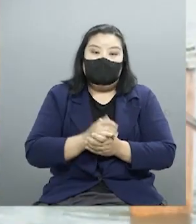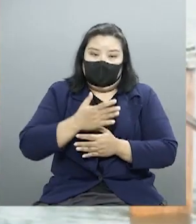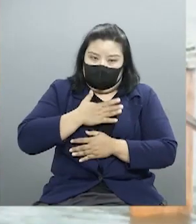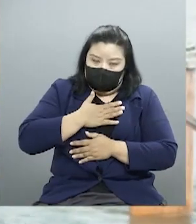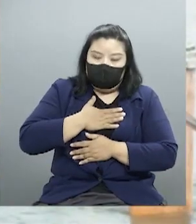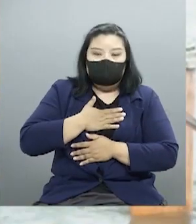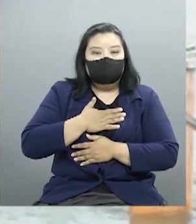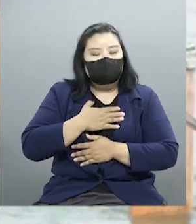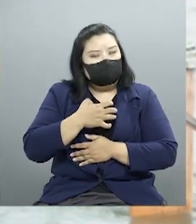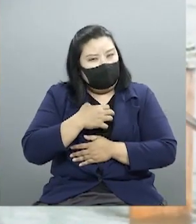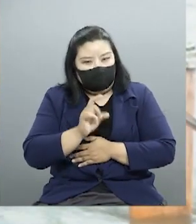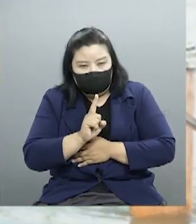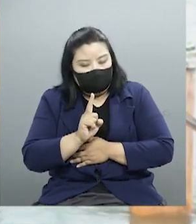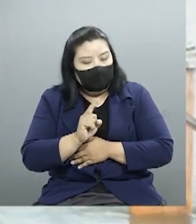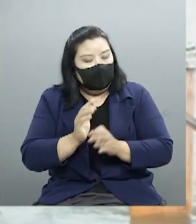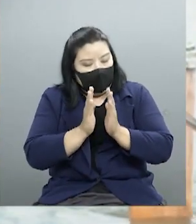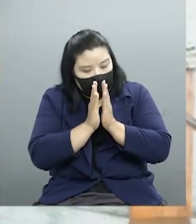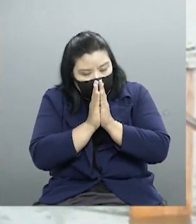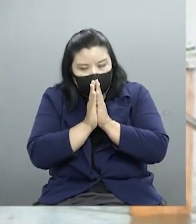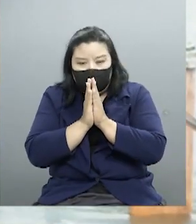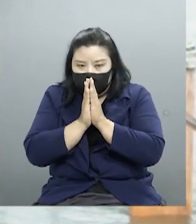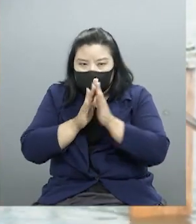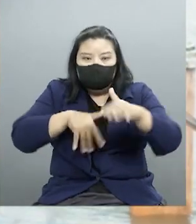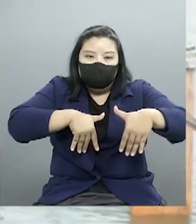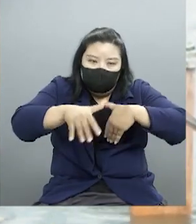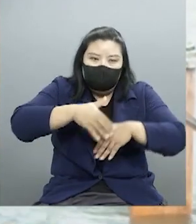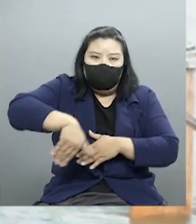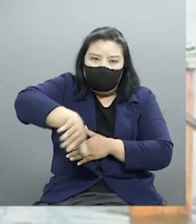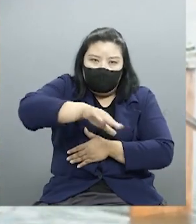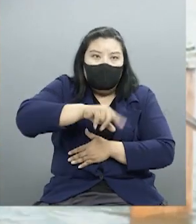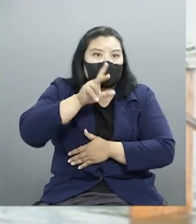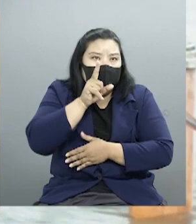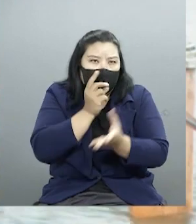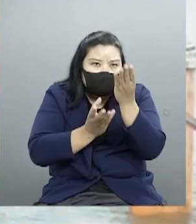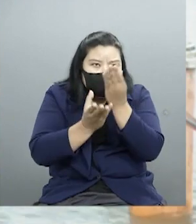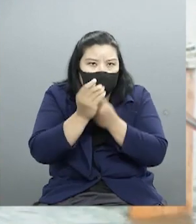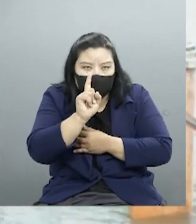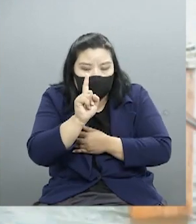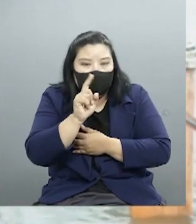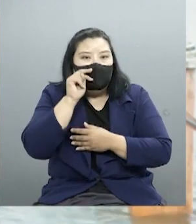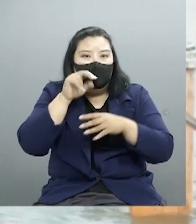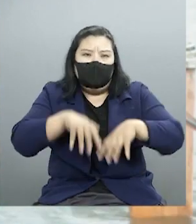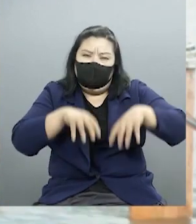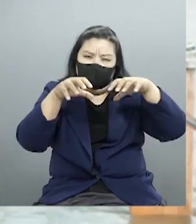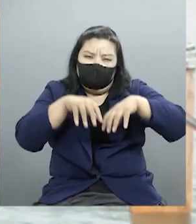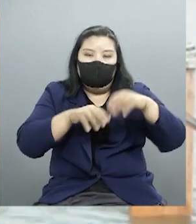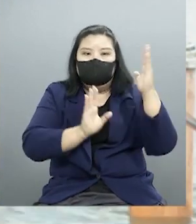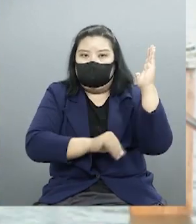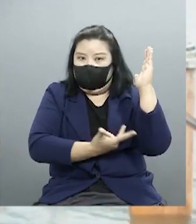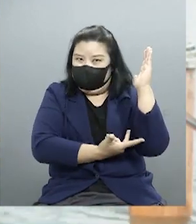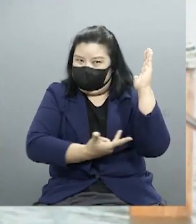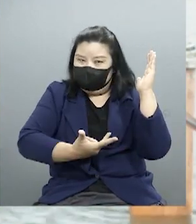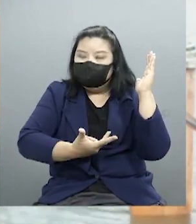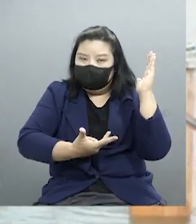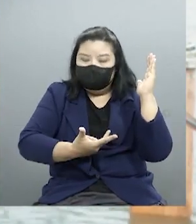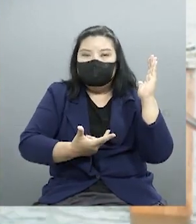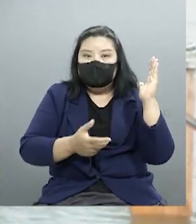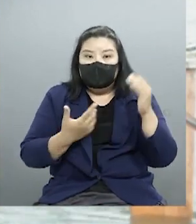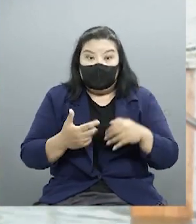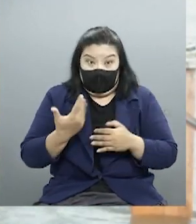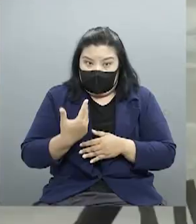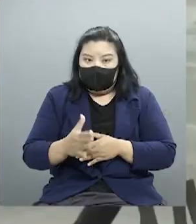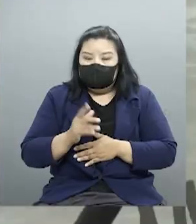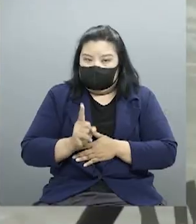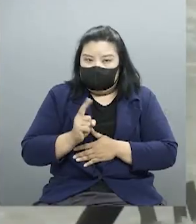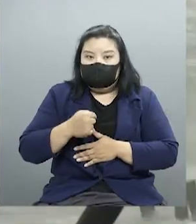ากขอบคุณนะคะคุณผู้ชมของไทย PBS นะคะที่ได้มีการติดตามข่าวสารเรื่องของน้ำท่วมใน3จังหวัดชายแดนภาคใต้นะคะจริงๆตอนแรกเล